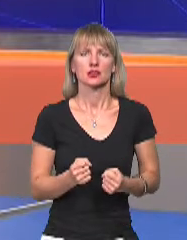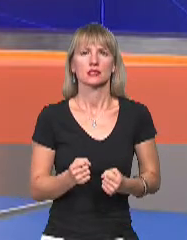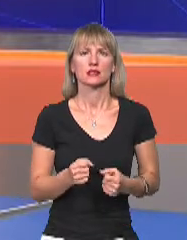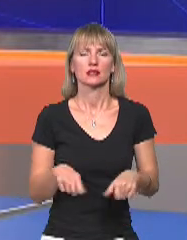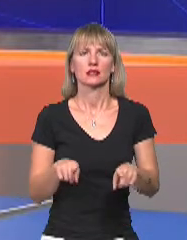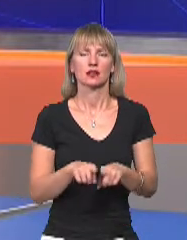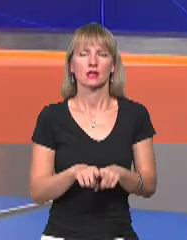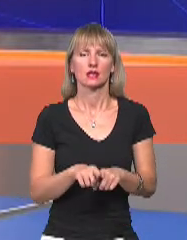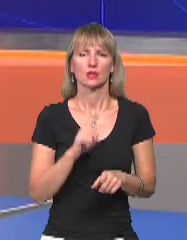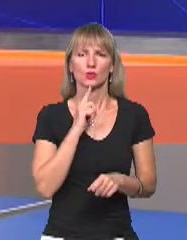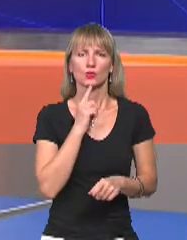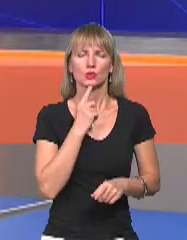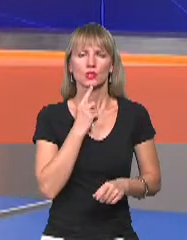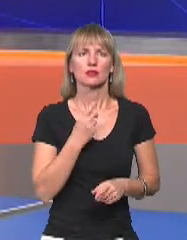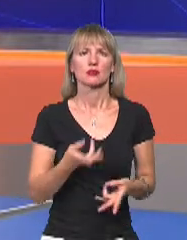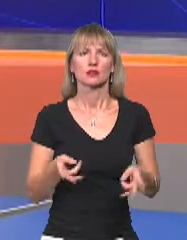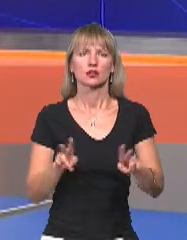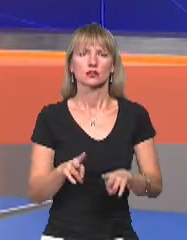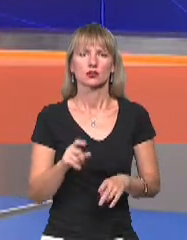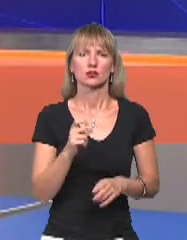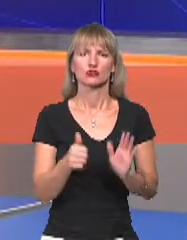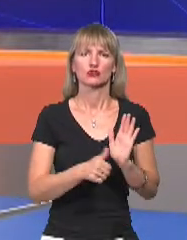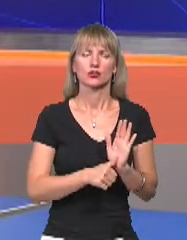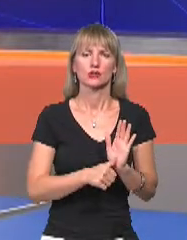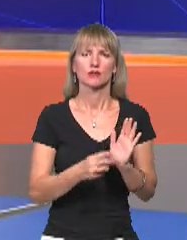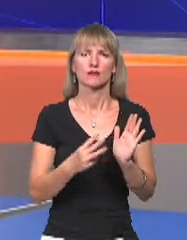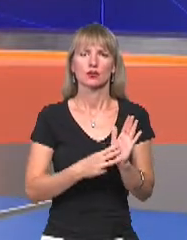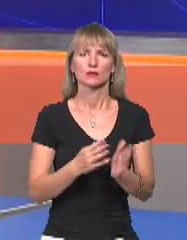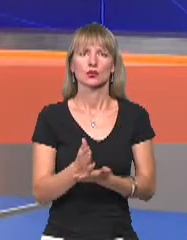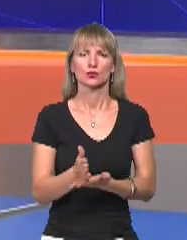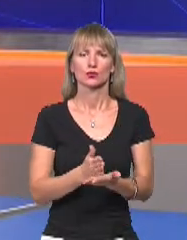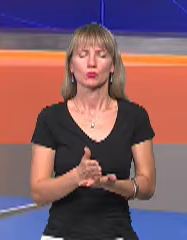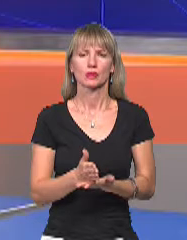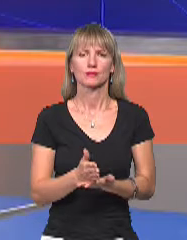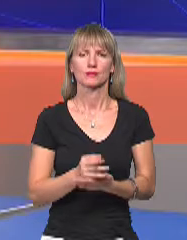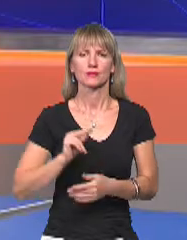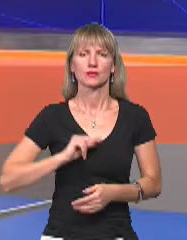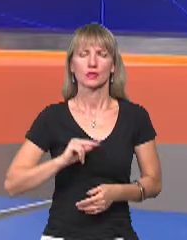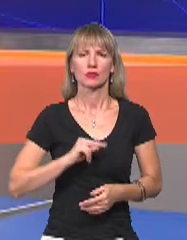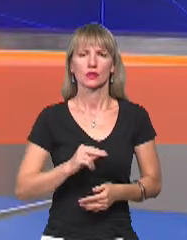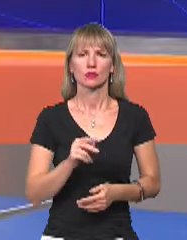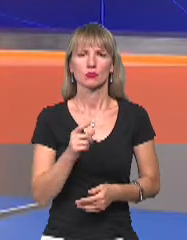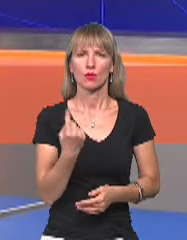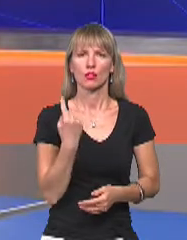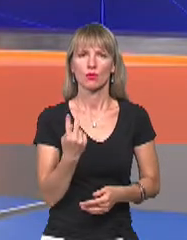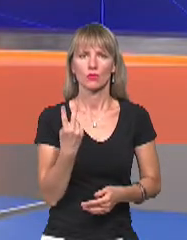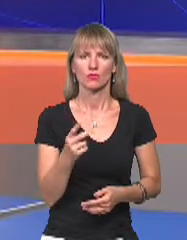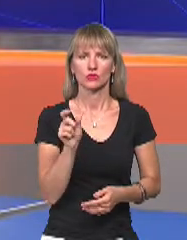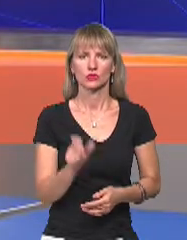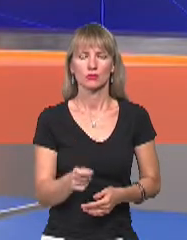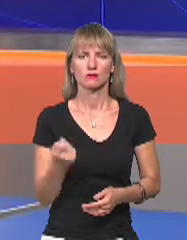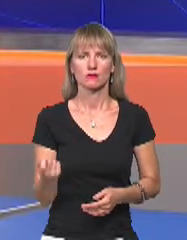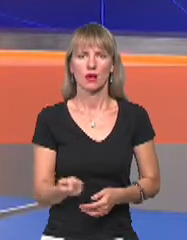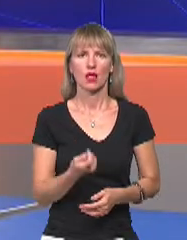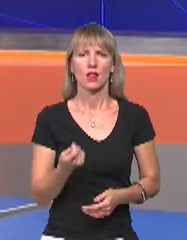такі негаразди, бо там залишилося з 6 уже 8 служб, працівників служб по одному, по двоє.